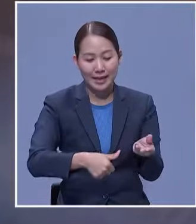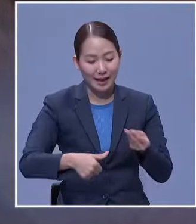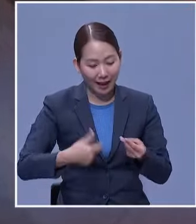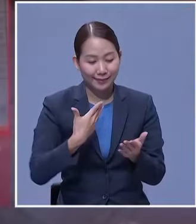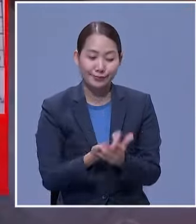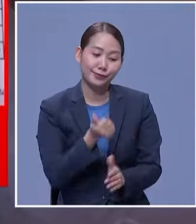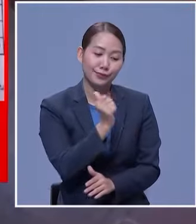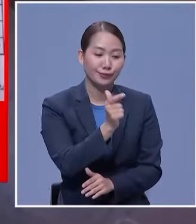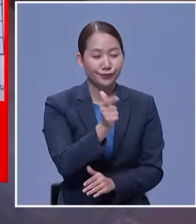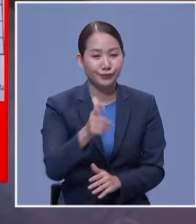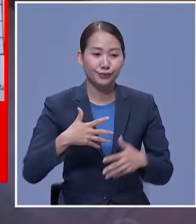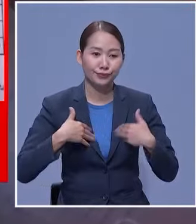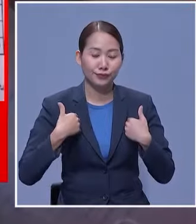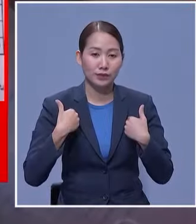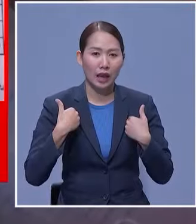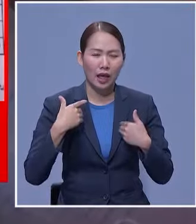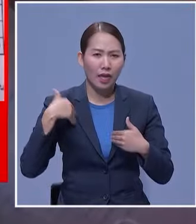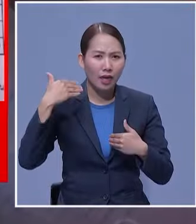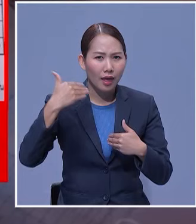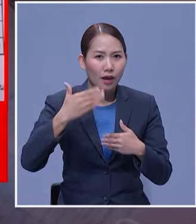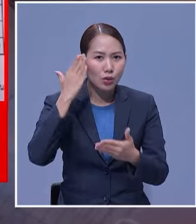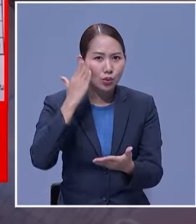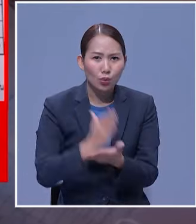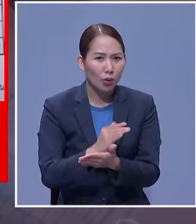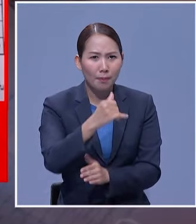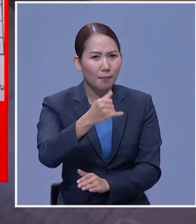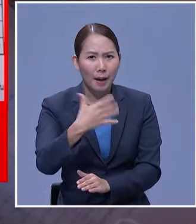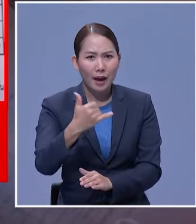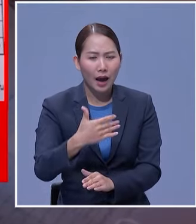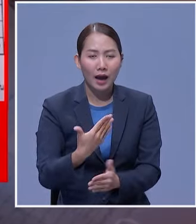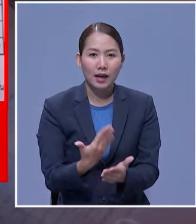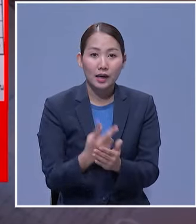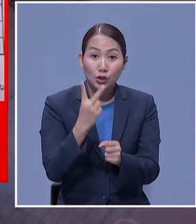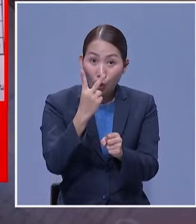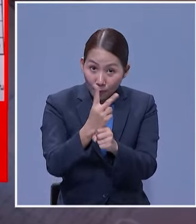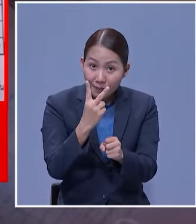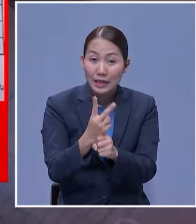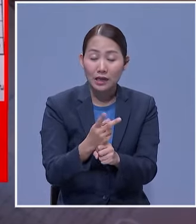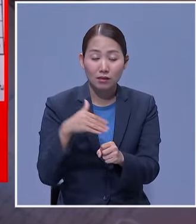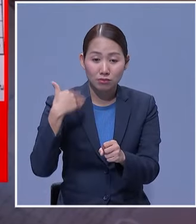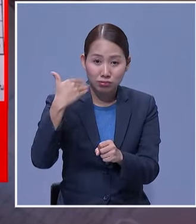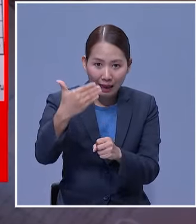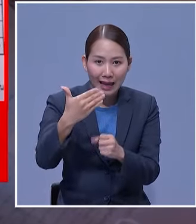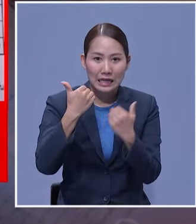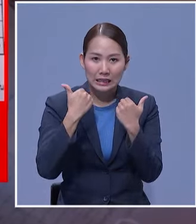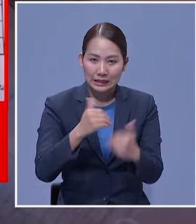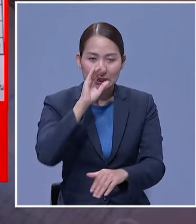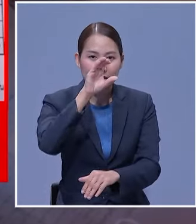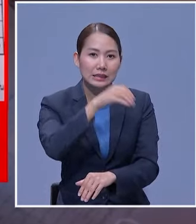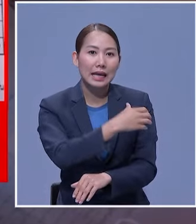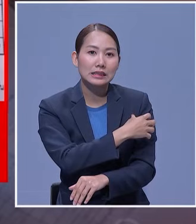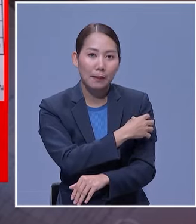วดเดียวเป็นเงินก้อนทำให้ได้รับความเดือดร้อนเป็นอย่างมากซึ่งเหตุการณ์นี้ไม่ใช่แค่เฉพาะคุณบุษกรแต่ชาวบ้านละ